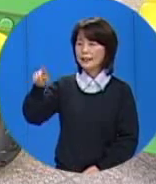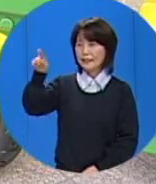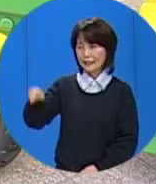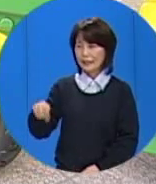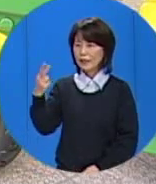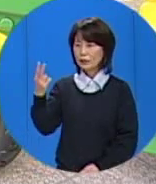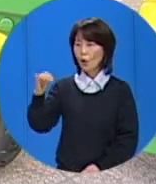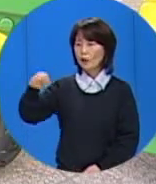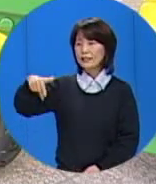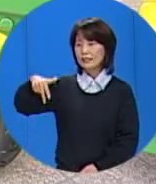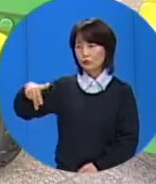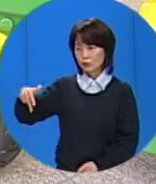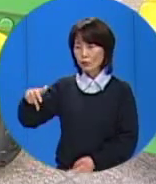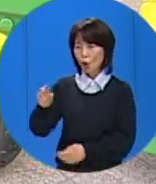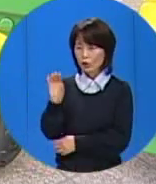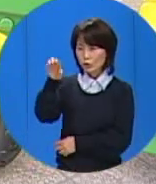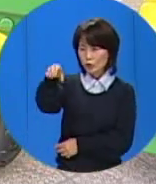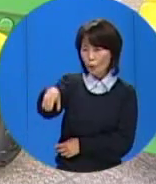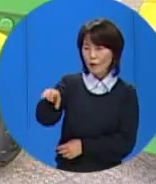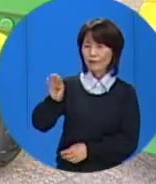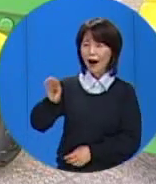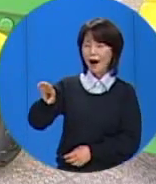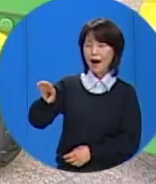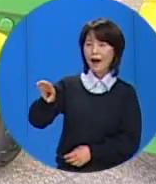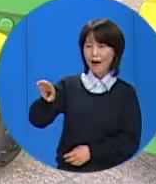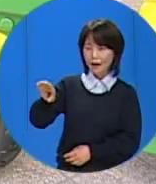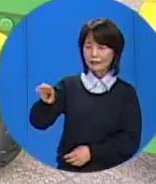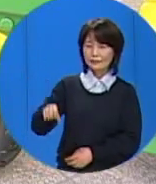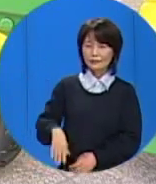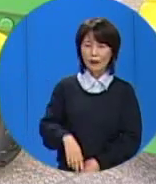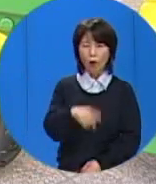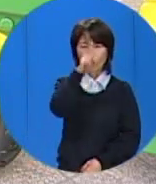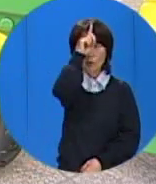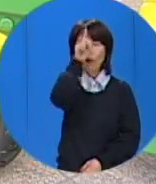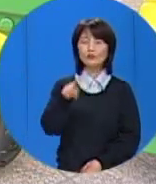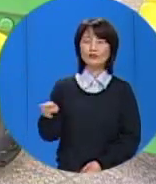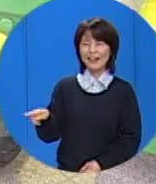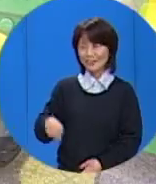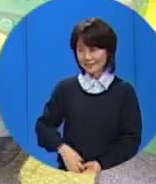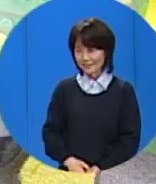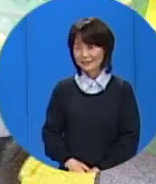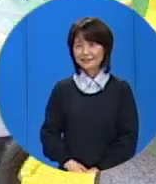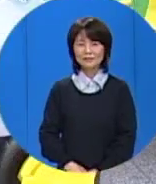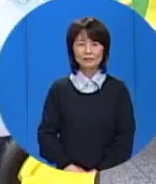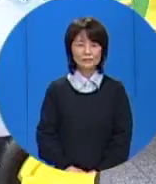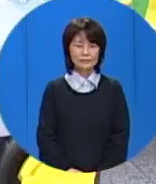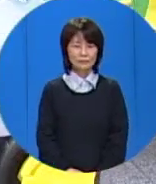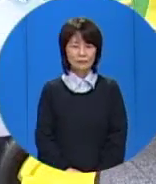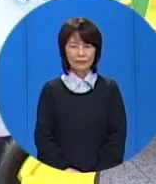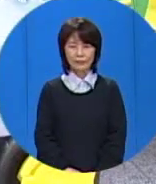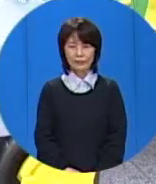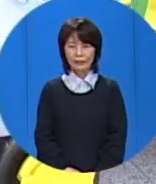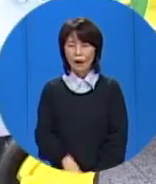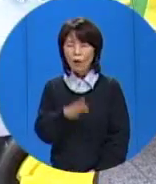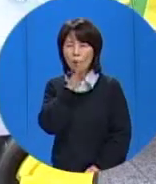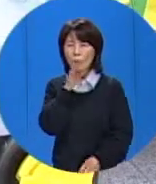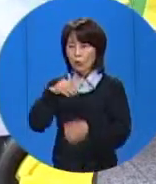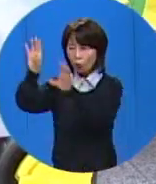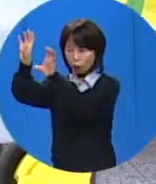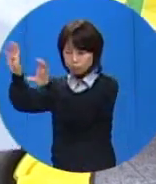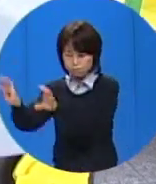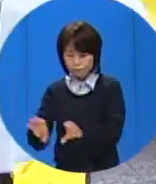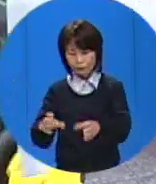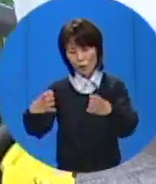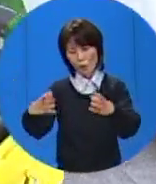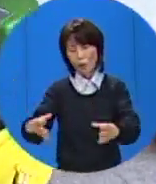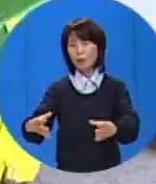カー等になりますね。はい、ドイツ製のおもちゃなんですけれども、はい、実際の重機をモチーフにした